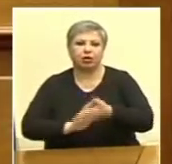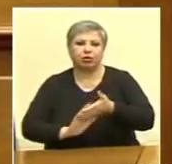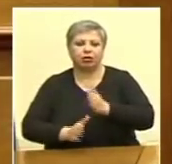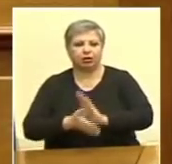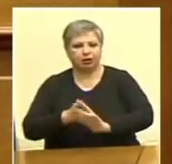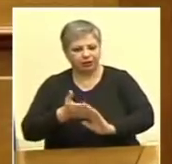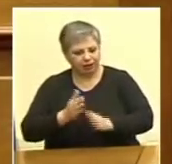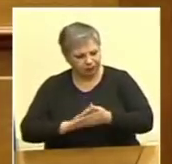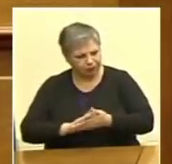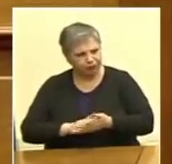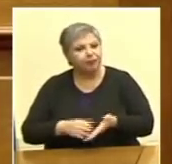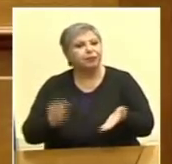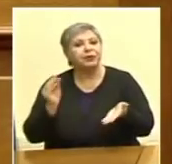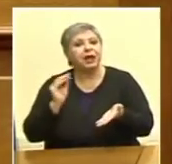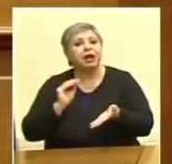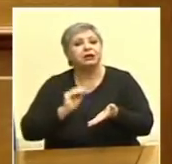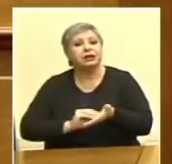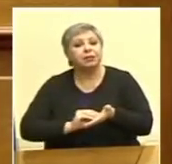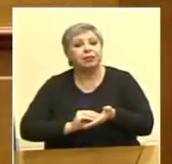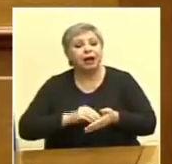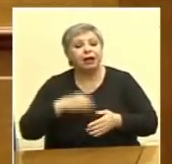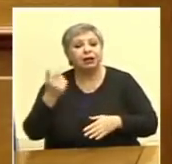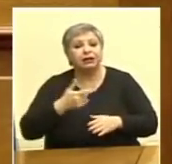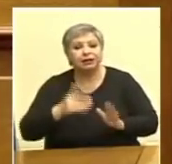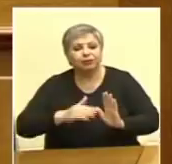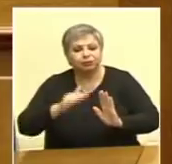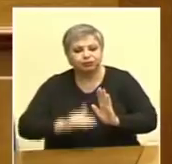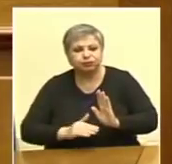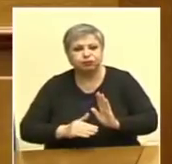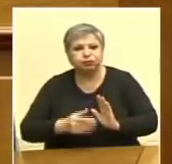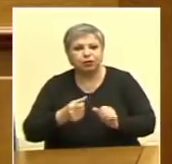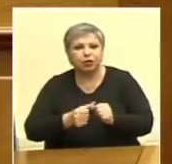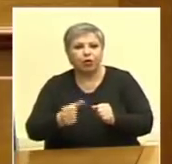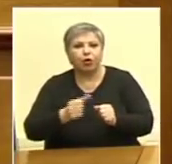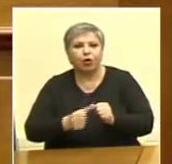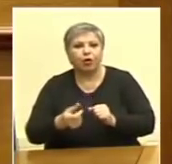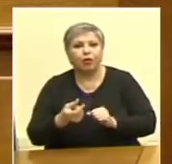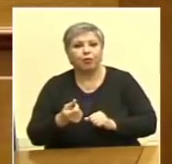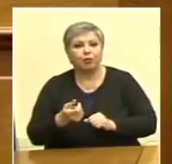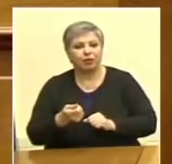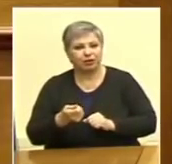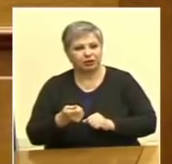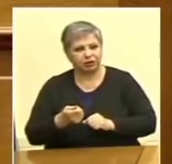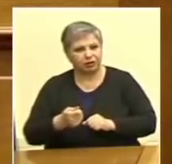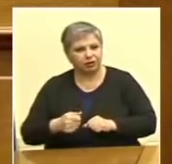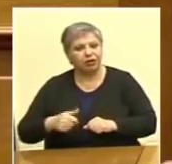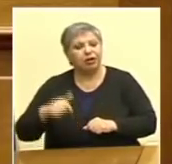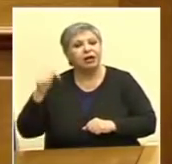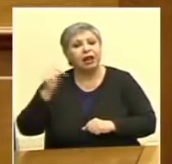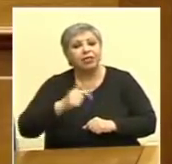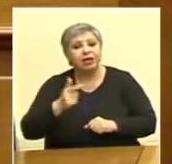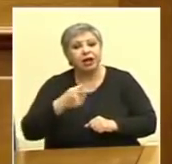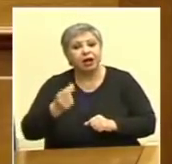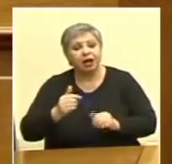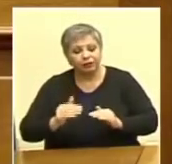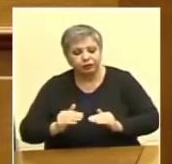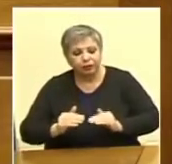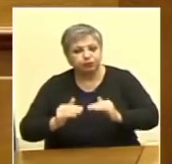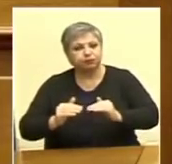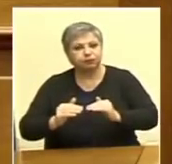Καταργούμε τον υποκατώτατο μισθό, ο οποίος θα ανέλθει στο ύψος του νέου αυξημένου γενικού κατώτατου μισθού το επόμενο